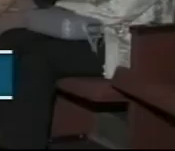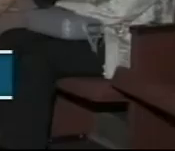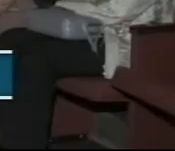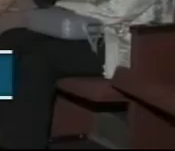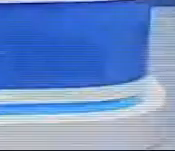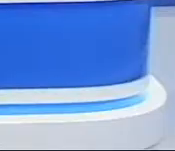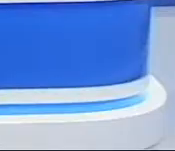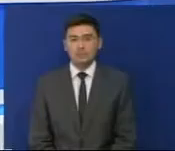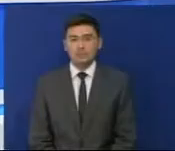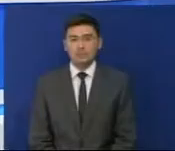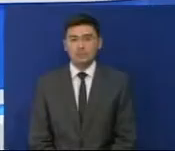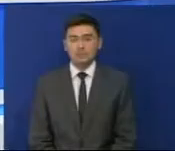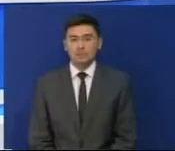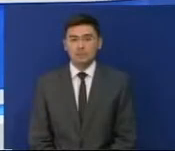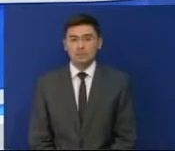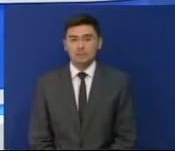бастады.